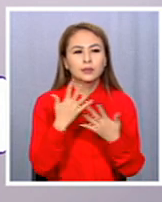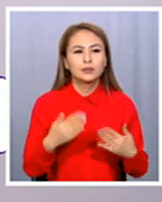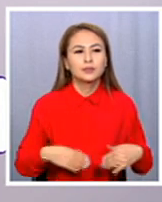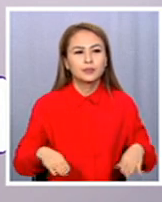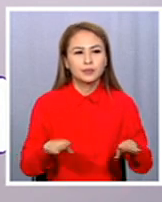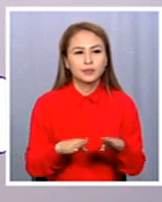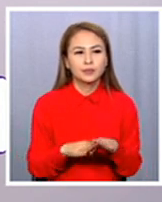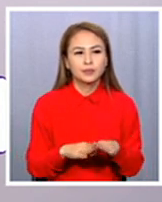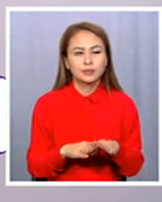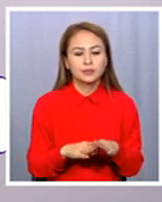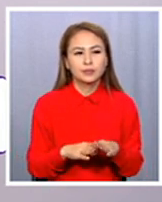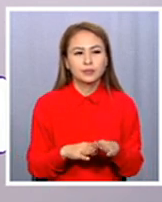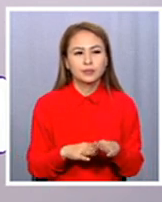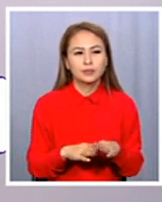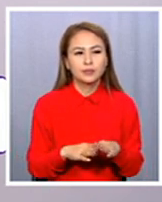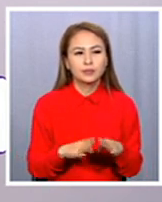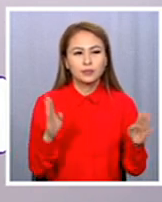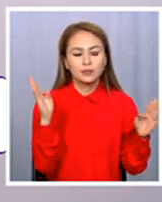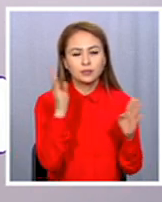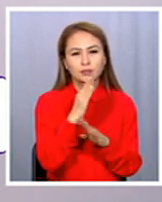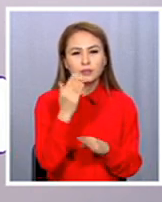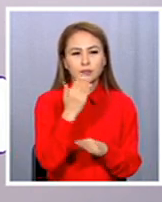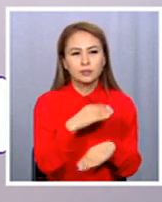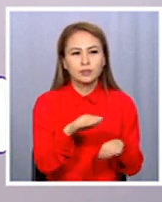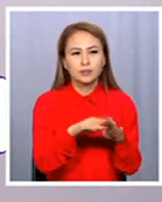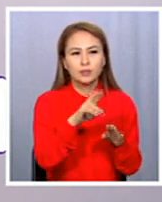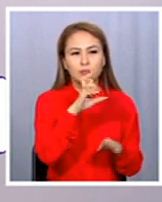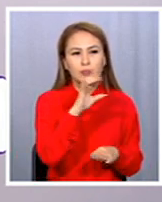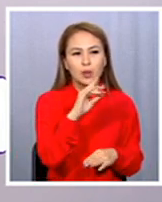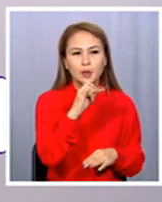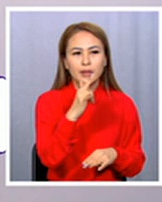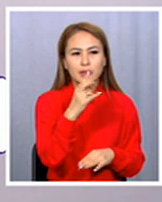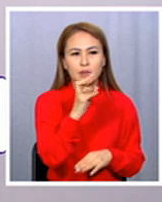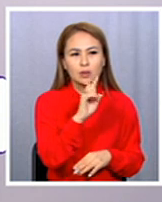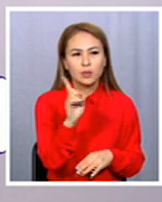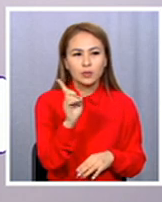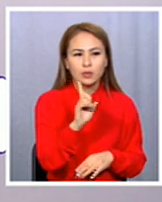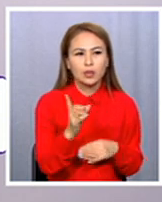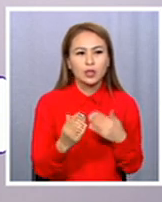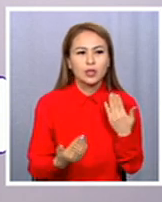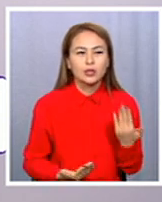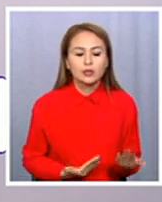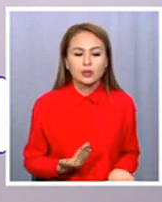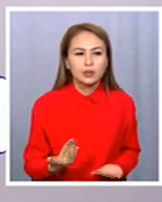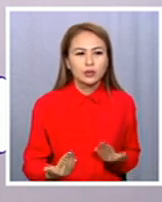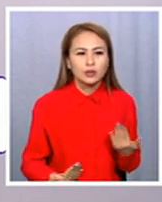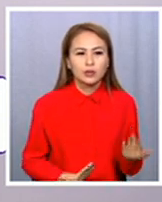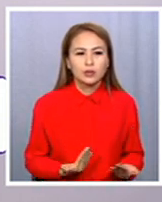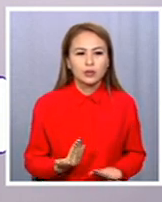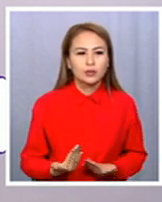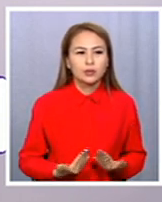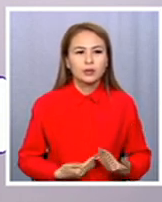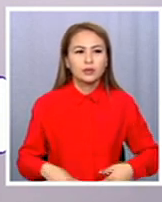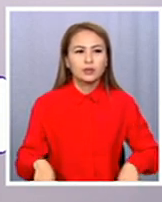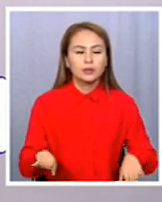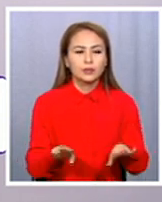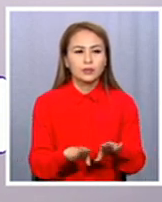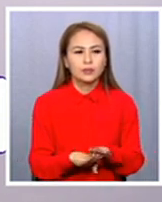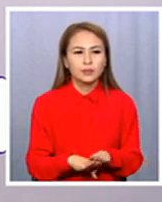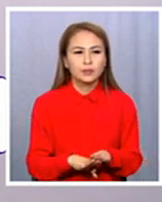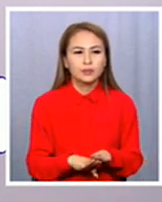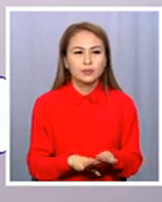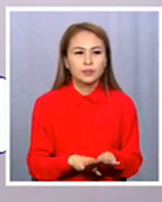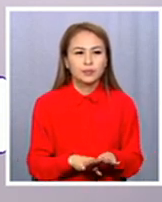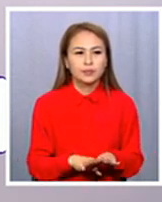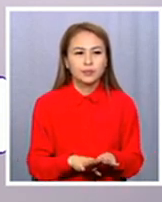жүйе. Табиғи жүйеге биогеоценозды жатқызуға болады. Яғни, ол биогеоценозды